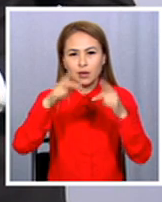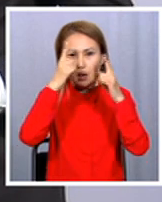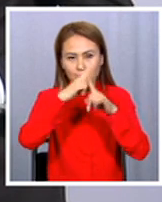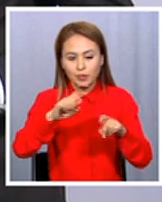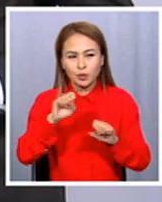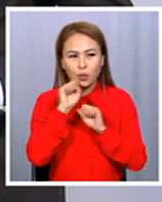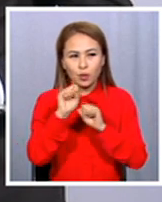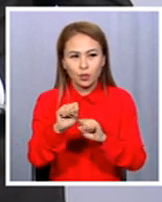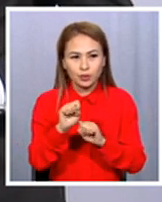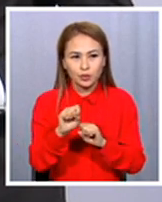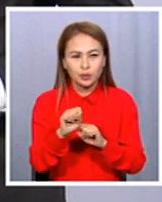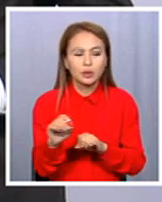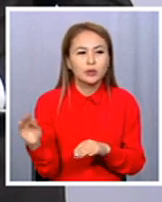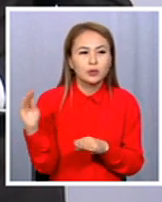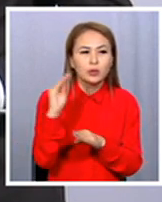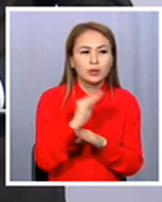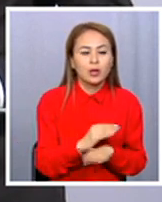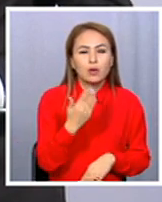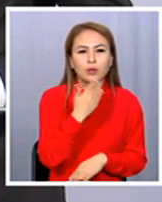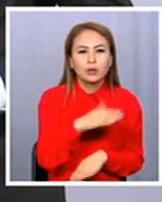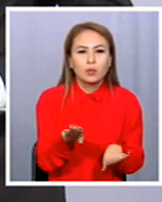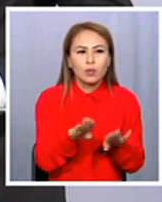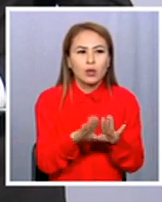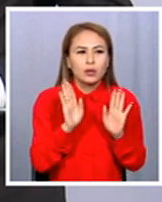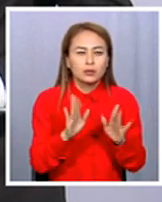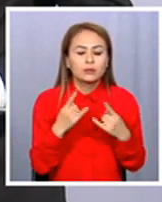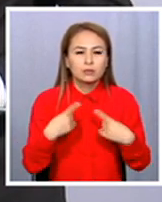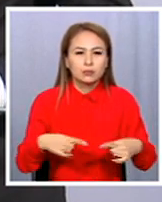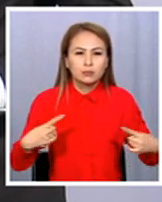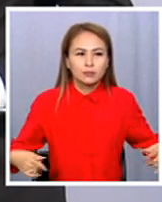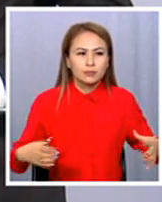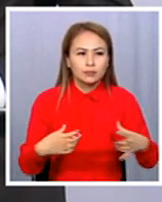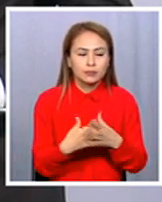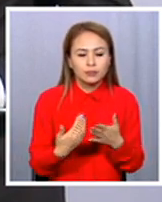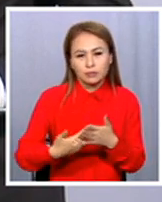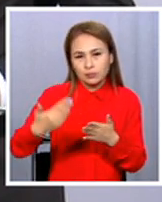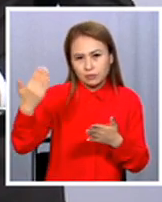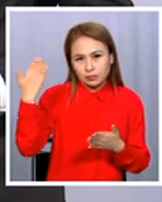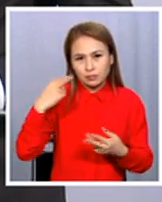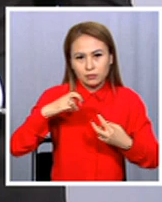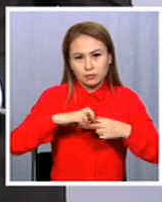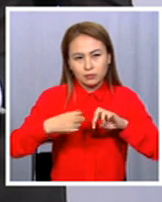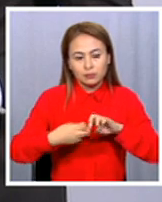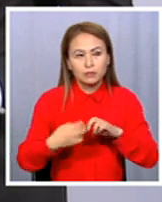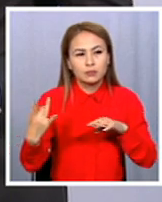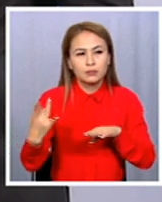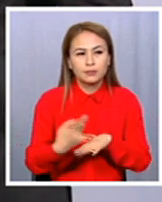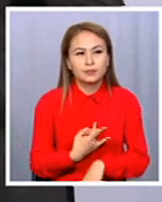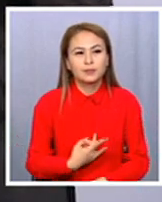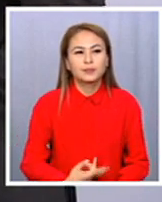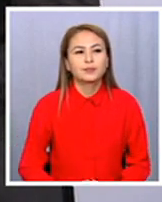қорғану, сондай-ақ онда болатын түрлі қауіп-қатердің алдын алу сияқты мәселелер де алға шығады.